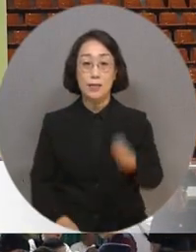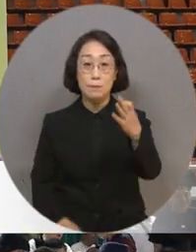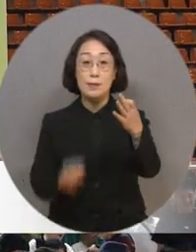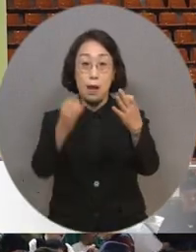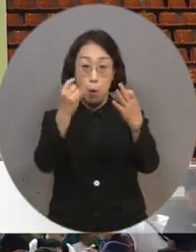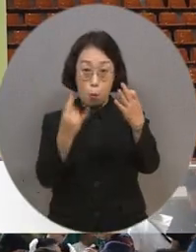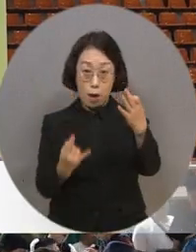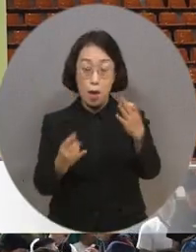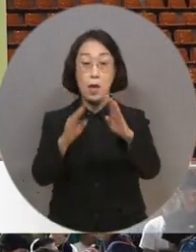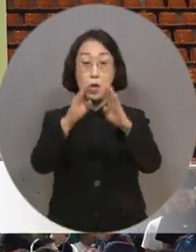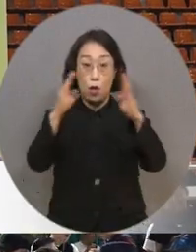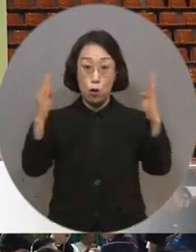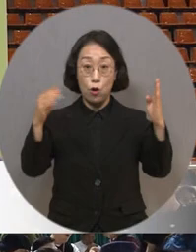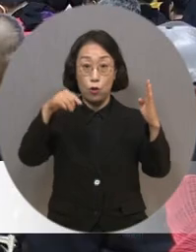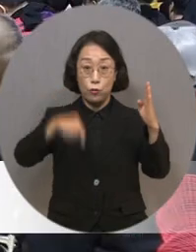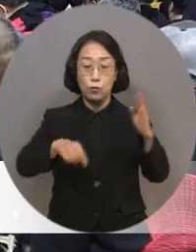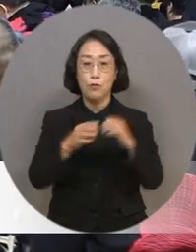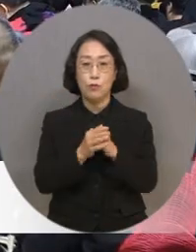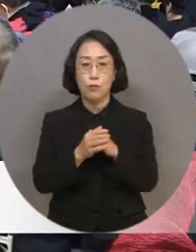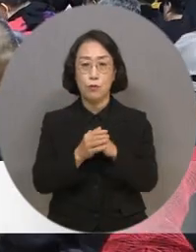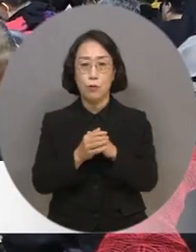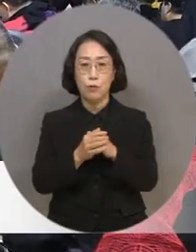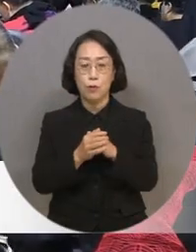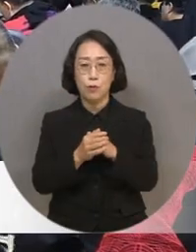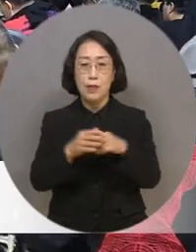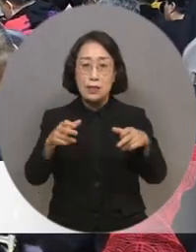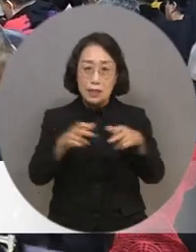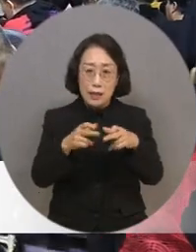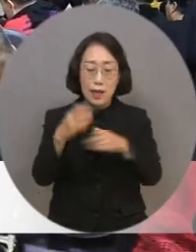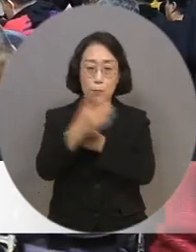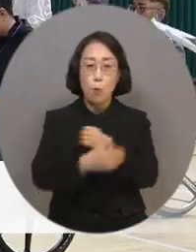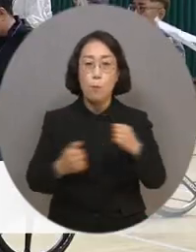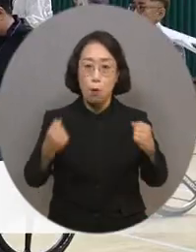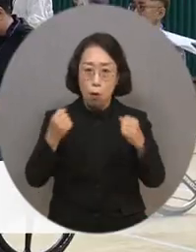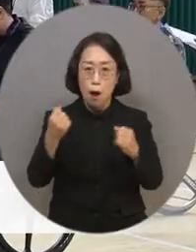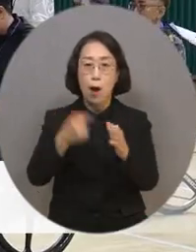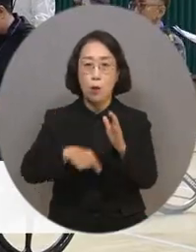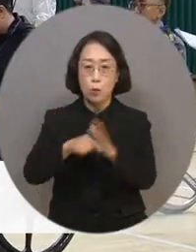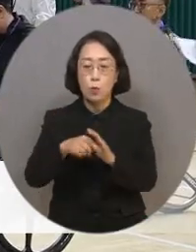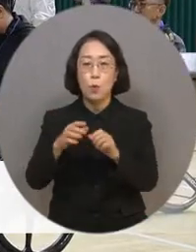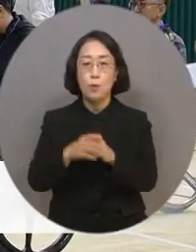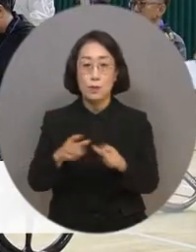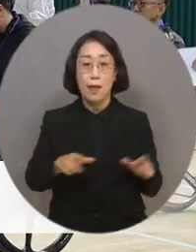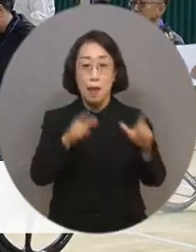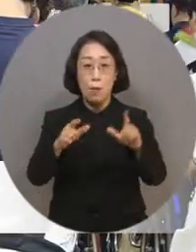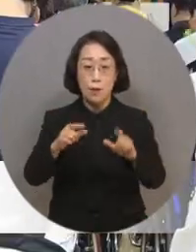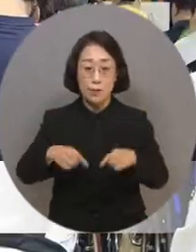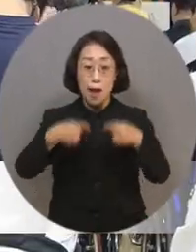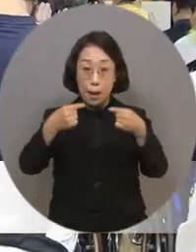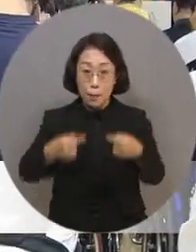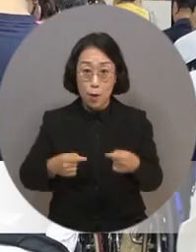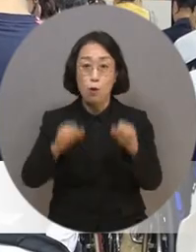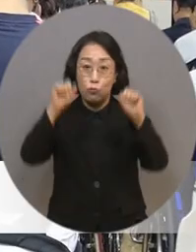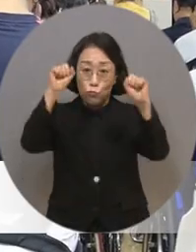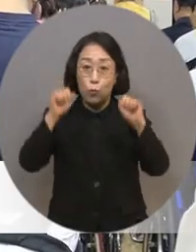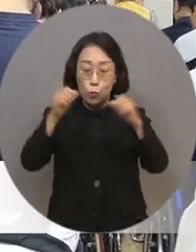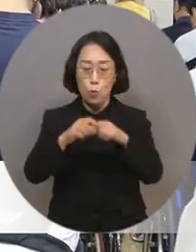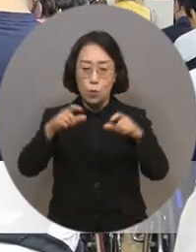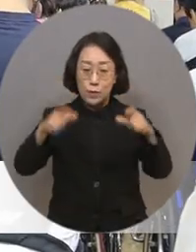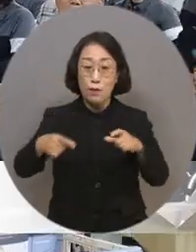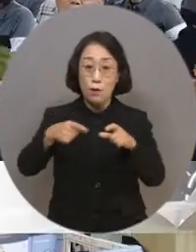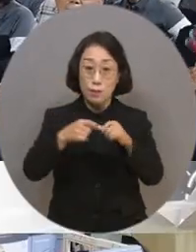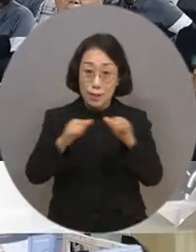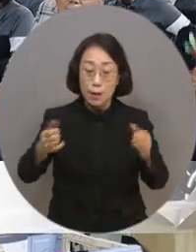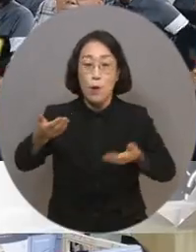14회째를 맞이한 어울림 한마당은 척수장애인의 건강증진과 생활체육 참여 확대, 지역주민과의 교류를